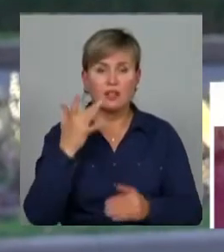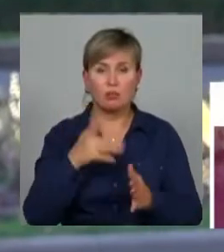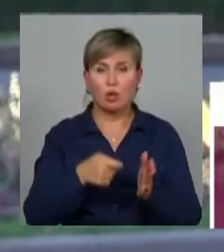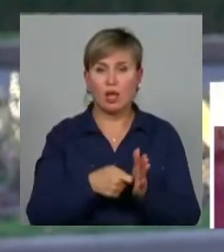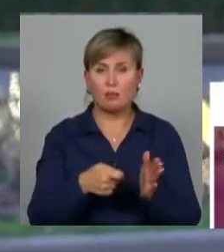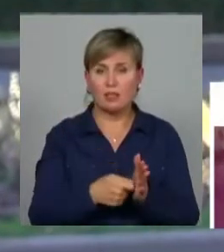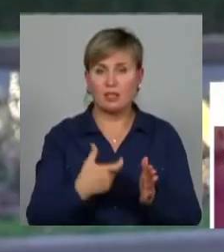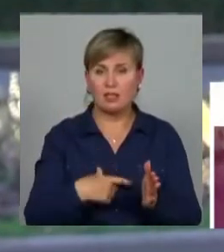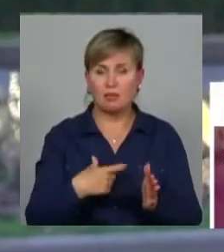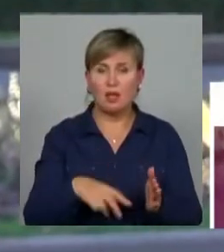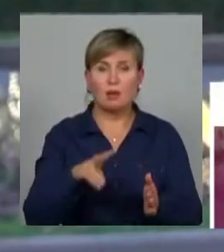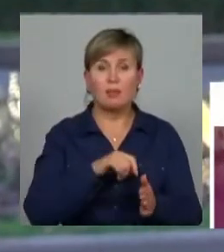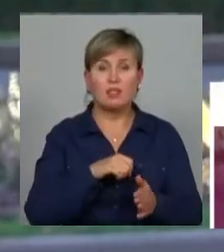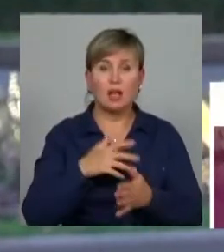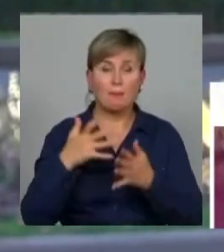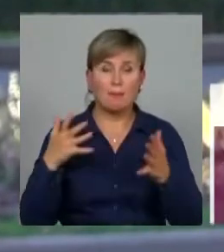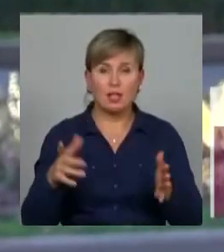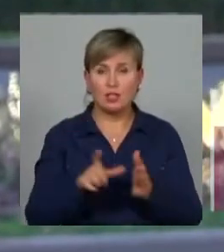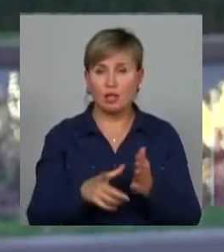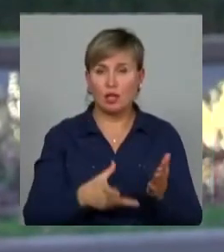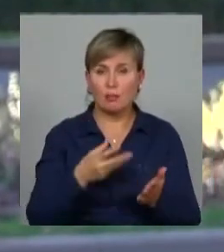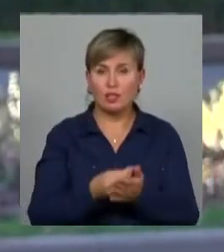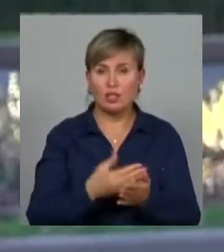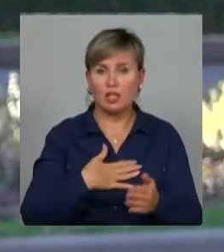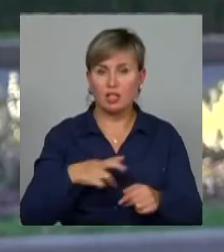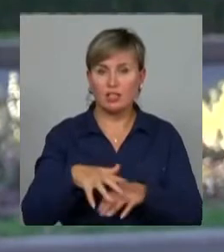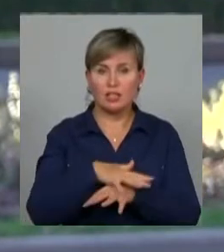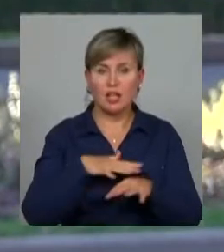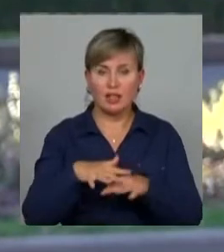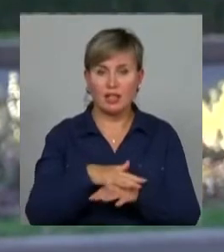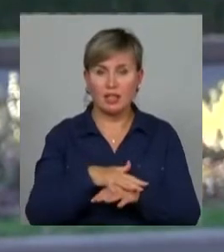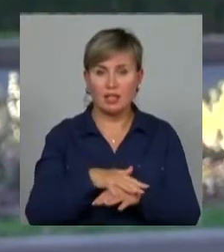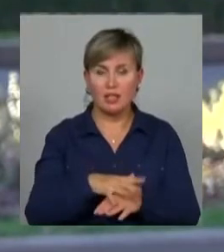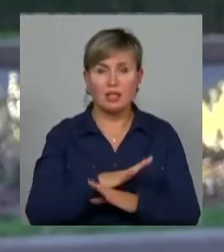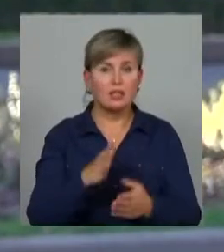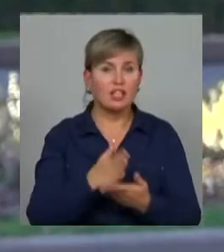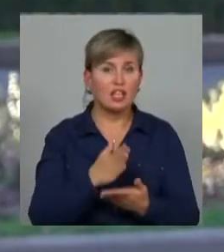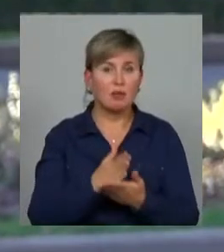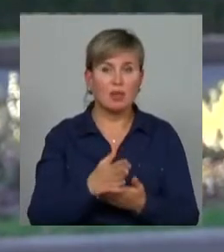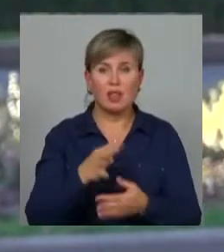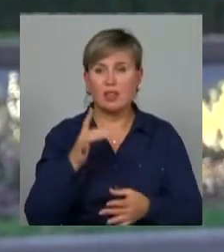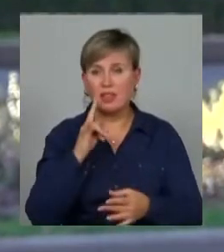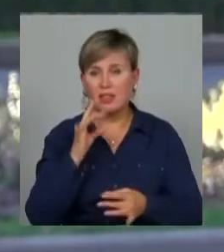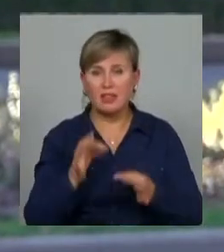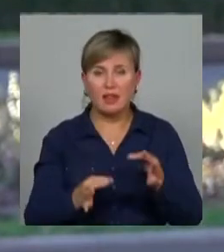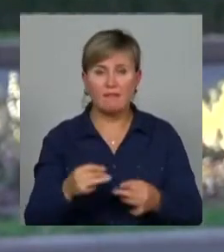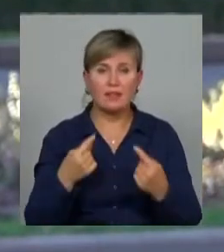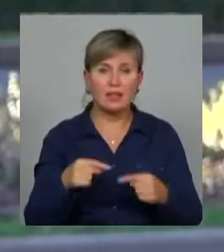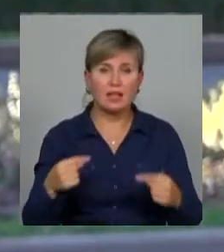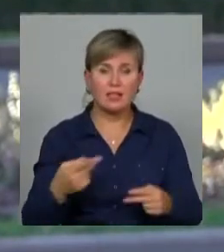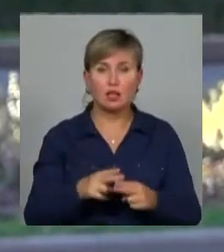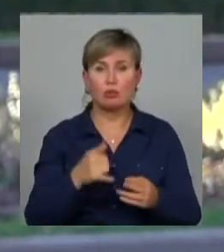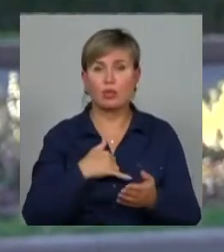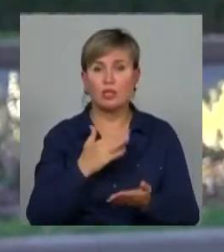сам себя. Мы самые большие налогоплательщики нашей страны, то есть не имея нефти, там каких-то ресурсов, которые мы там